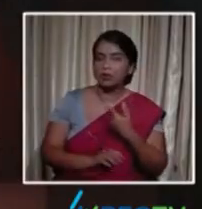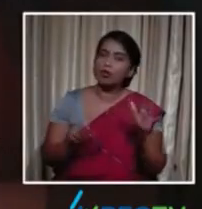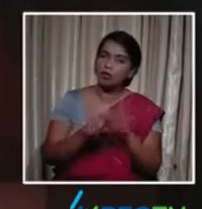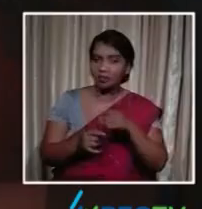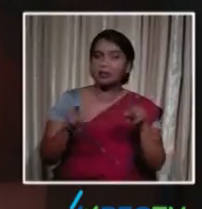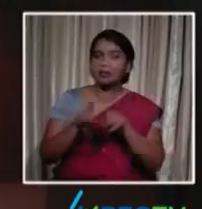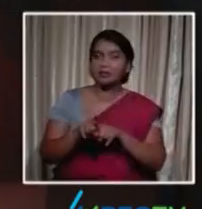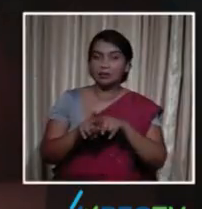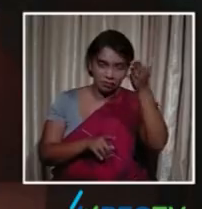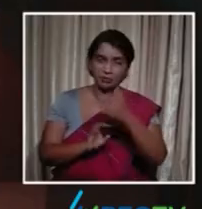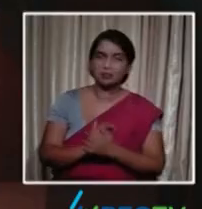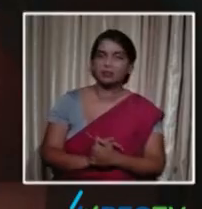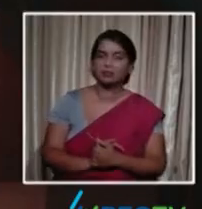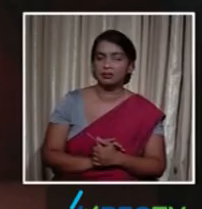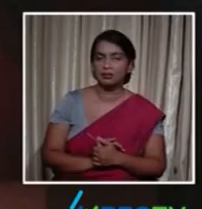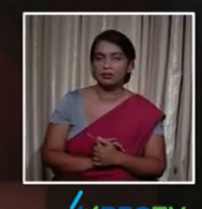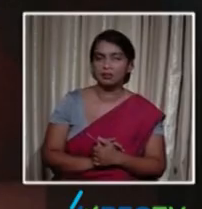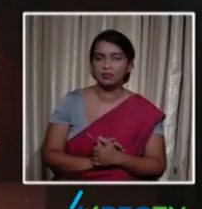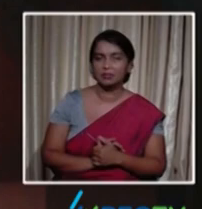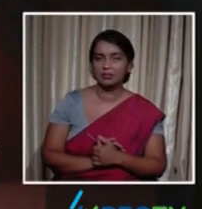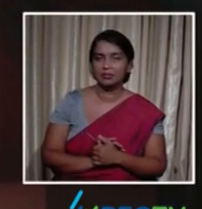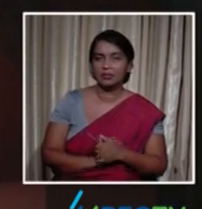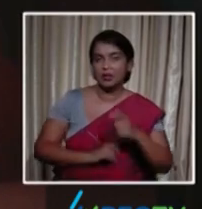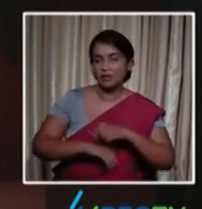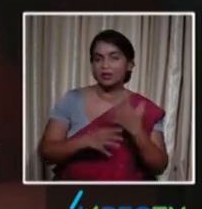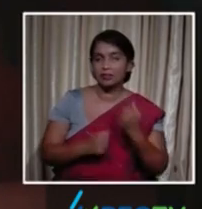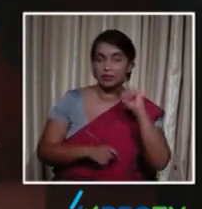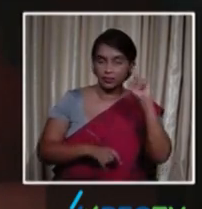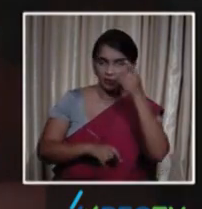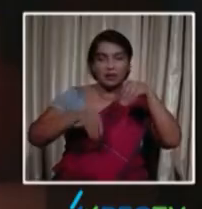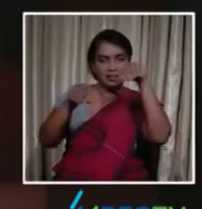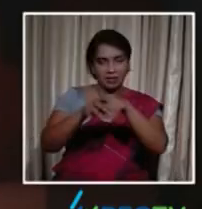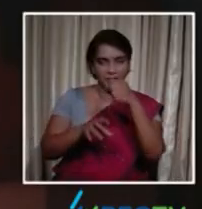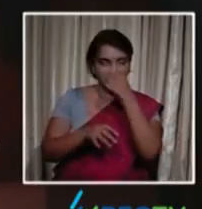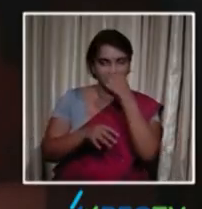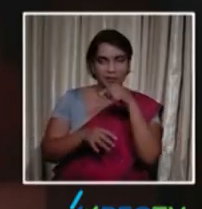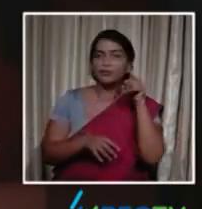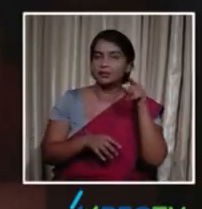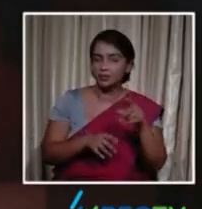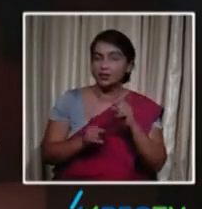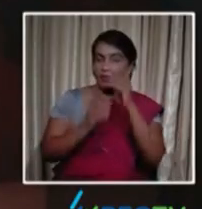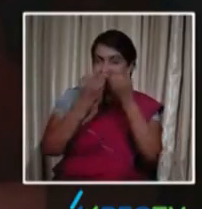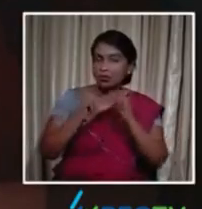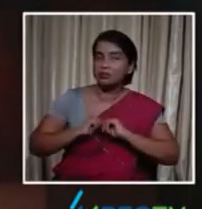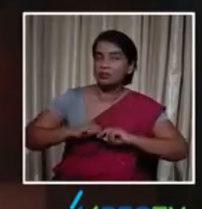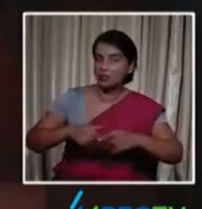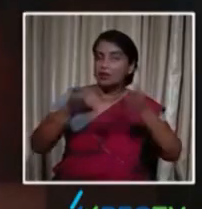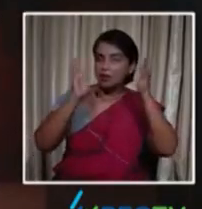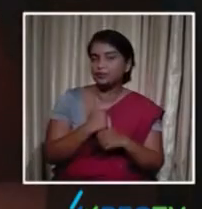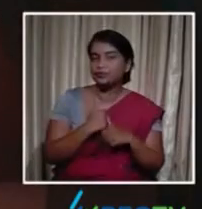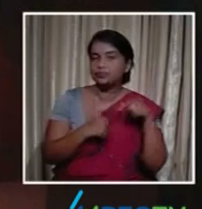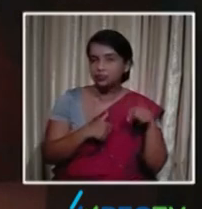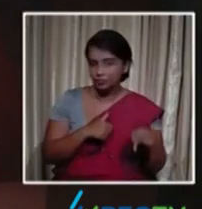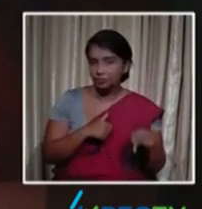සහයෝගය ලබා දෙන කතානායකතුමාට. ඔබතුමාට අවස්ථාව හම්බුණා පළවෙනිම ඡන්දය දවන්න. මම හිතන්නේ ඔබතුමා පටන්ගත්තු ක්‍රියාවලියේ අවසානයේ තමයි මේ